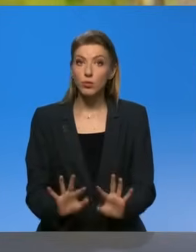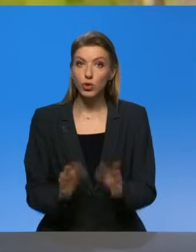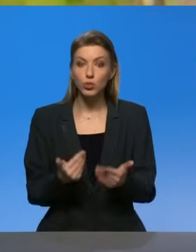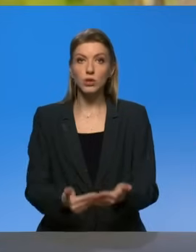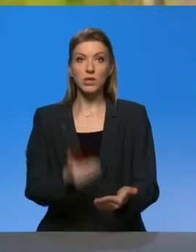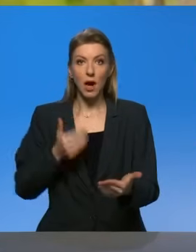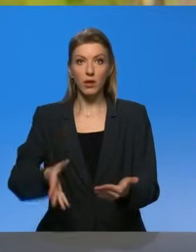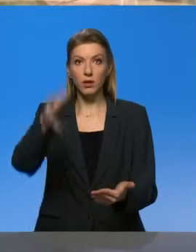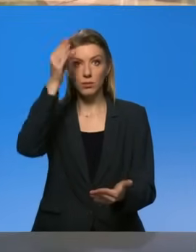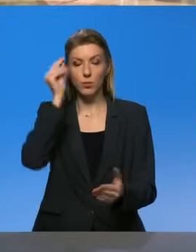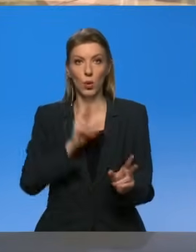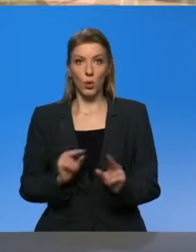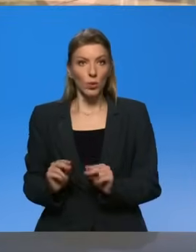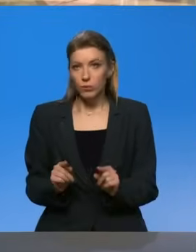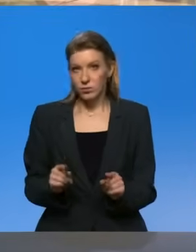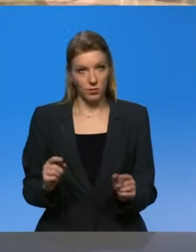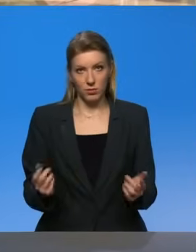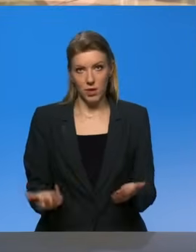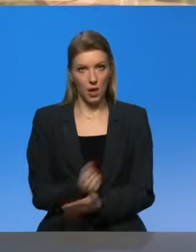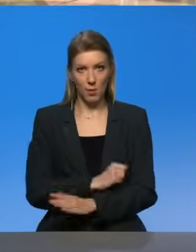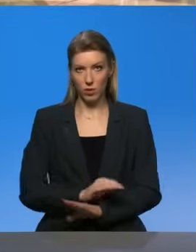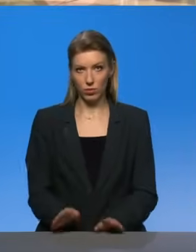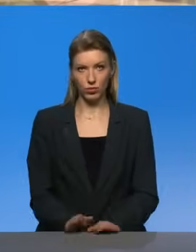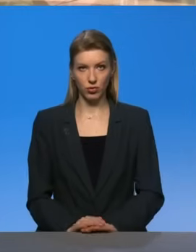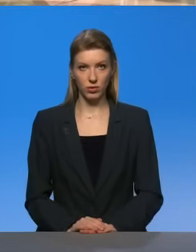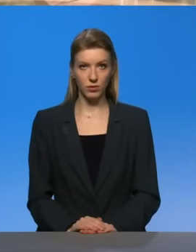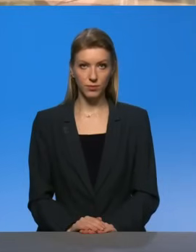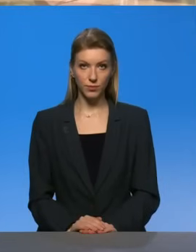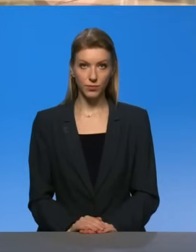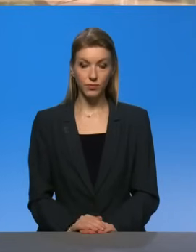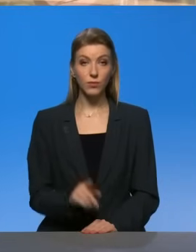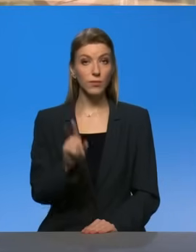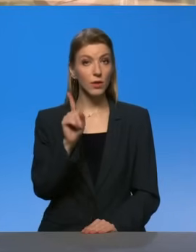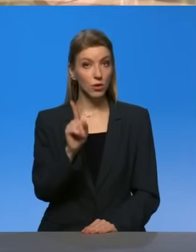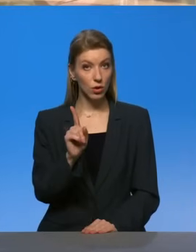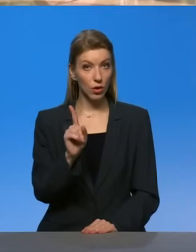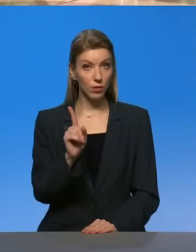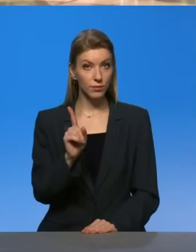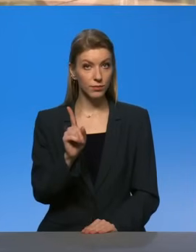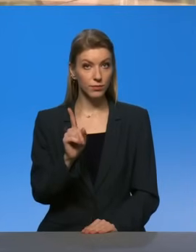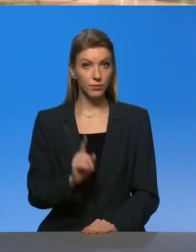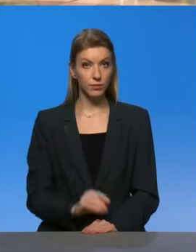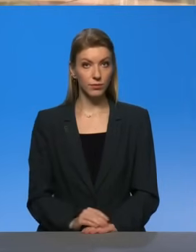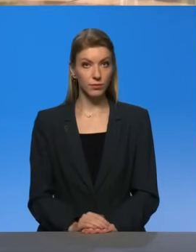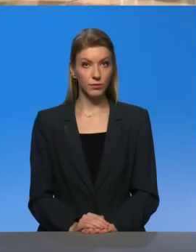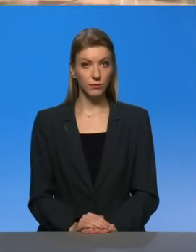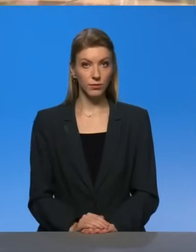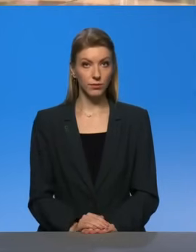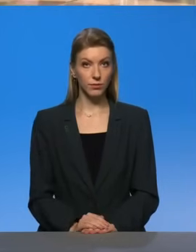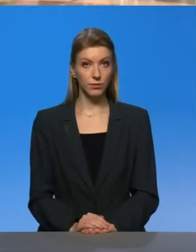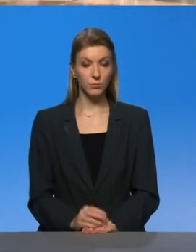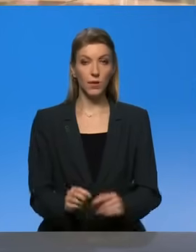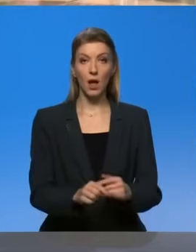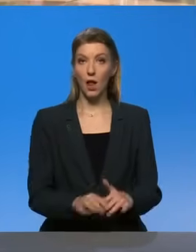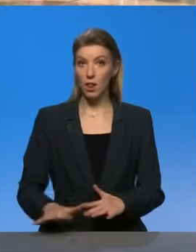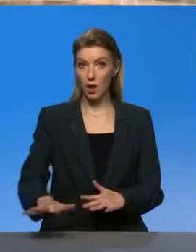соломку маловероятно. Вот, но тем не менее, ландшафт садовый,